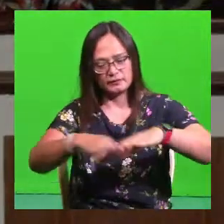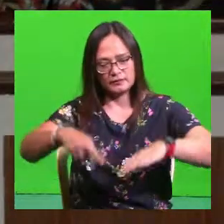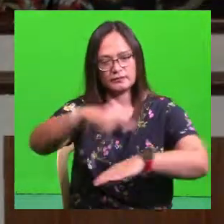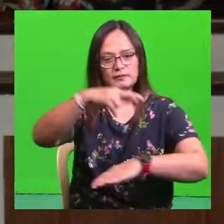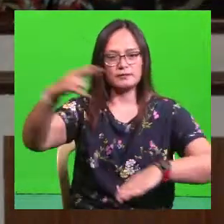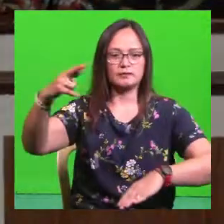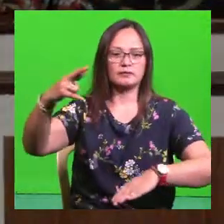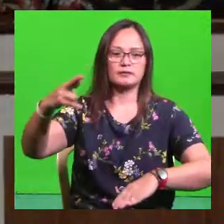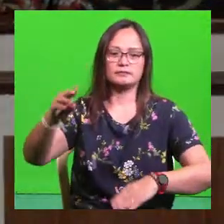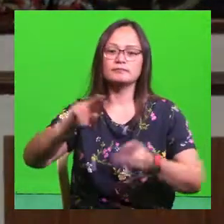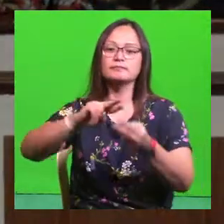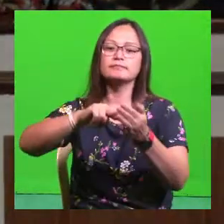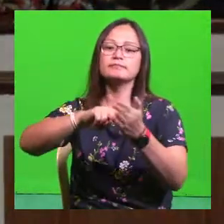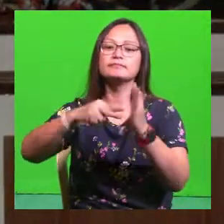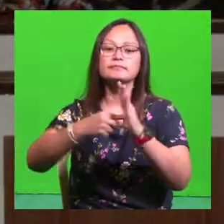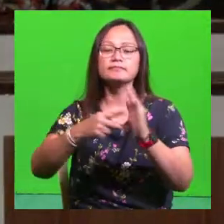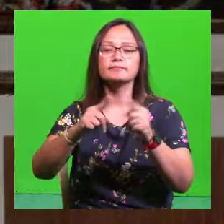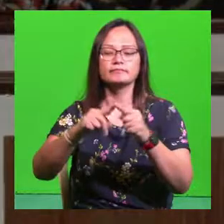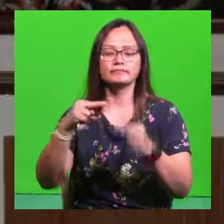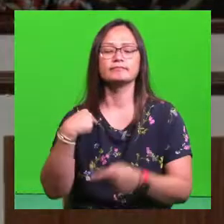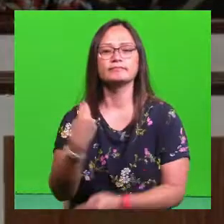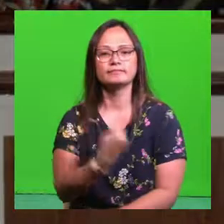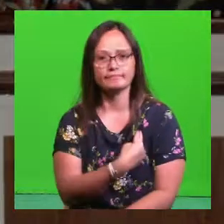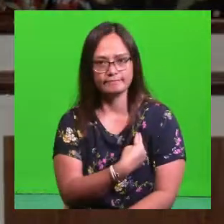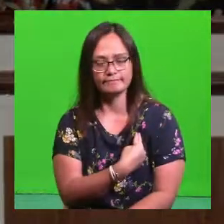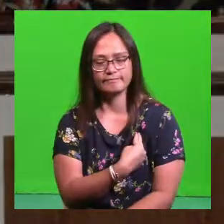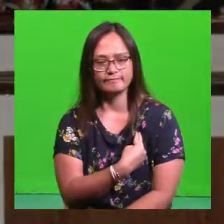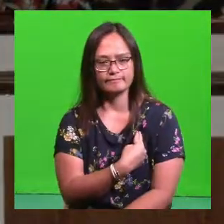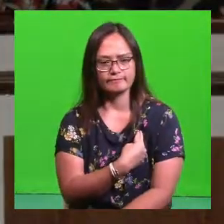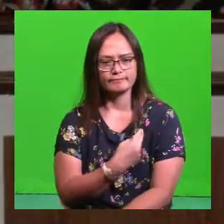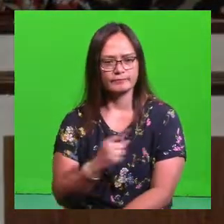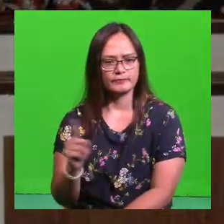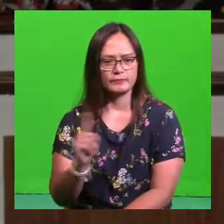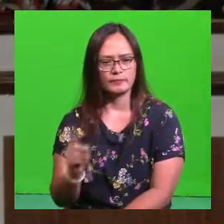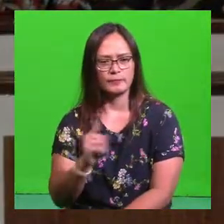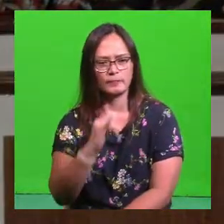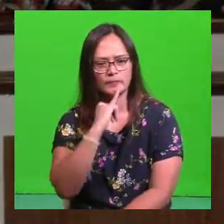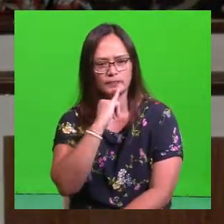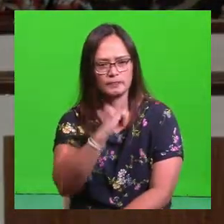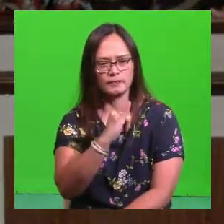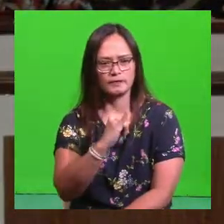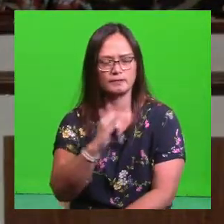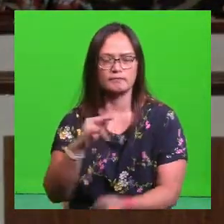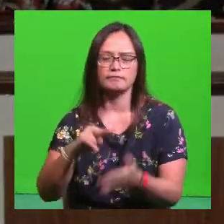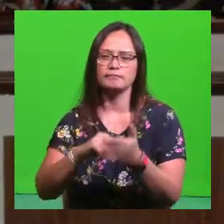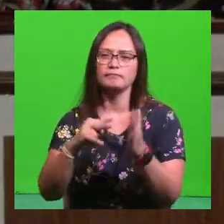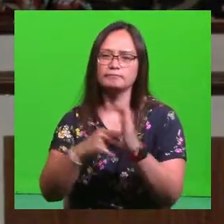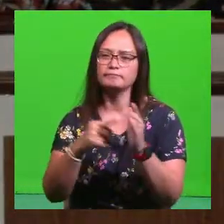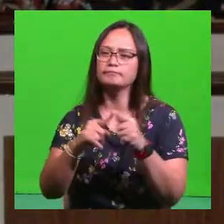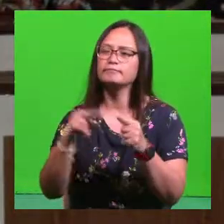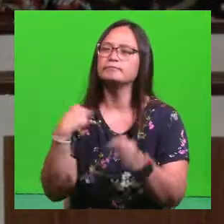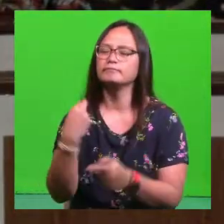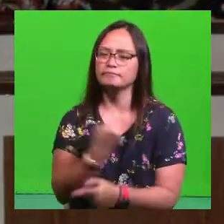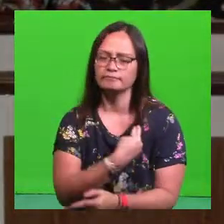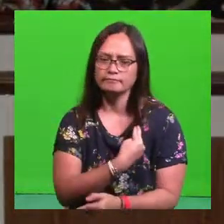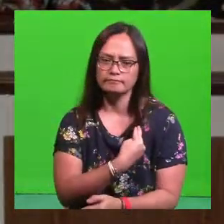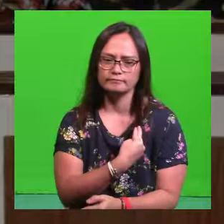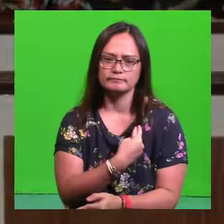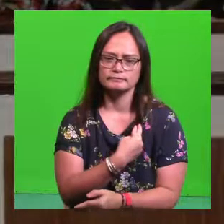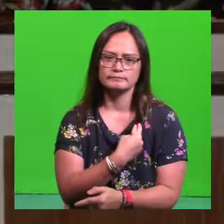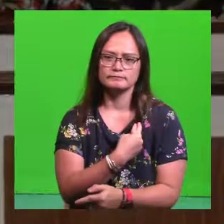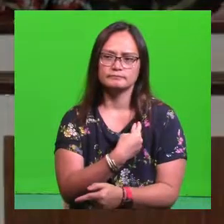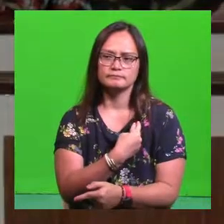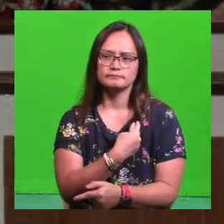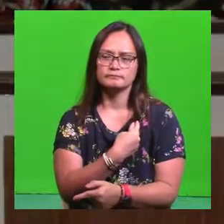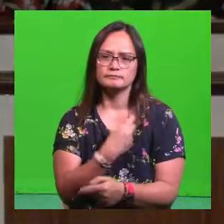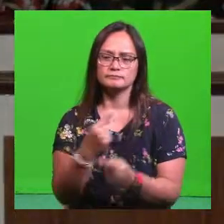us. Ano ang ibig sabihin ng lahat ng ito sa atin? At particular, sa atin